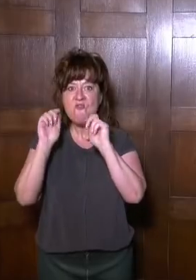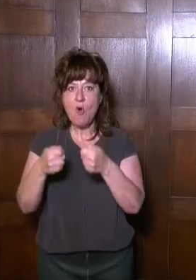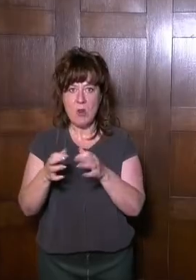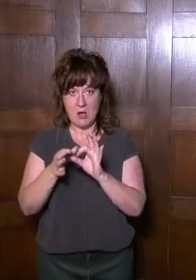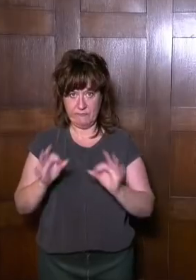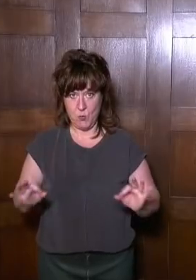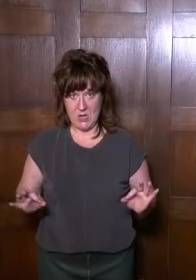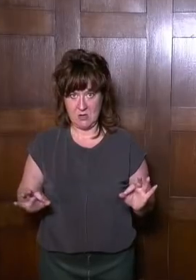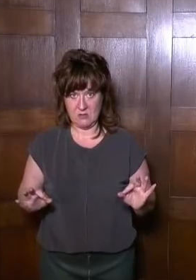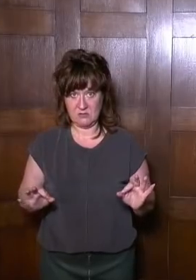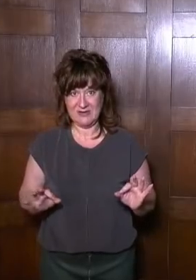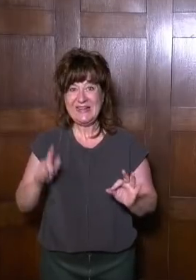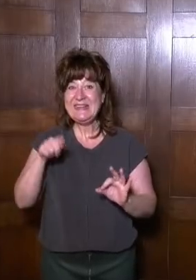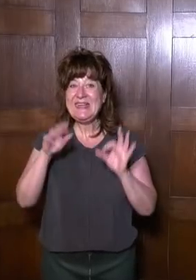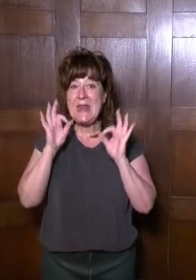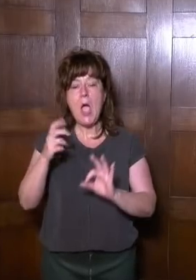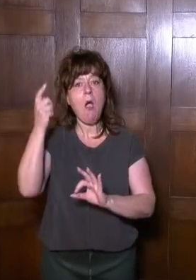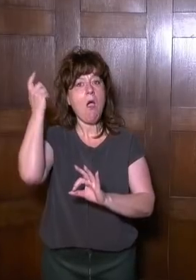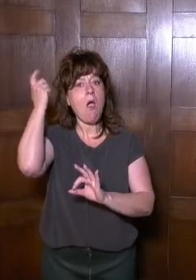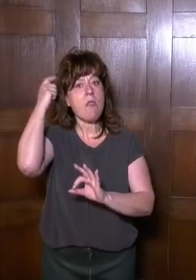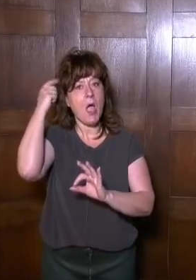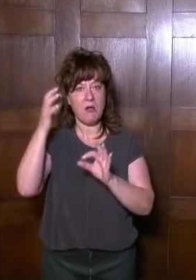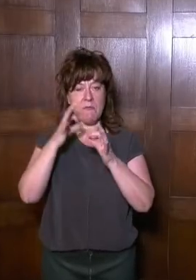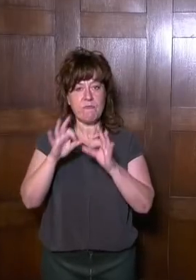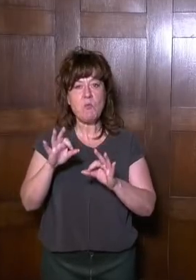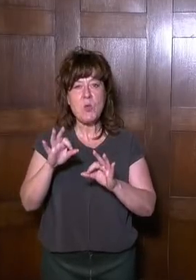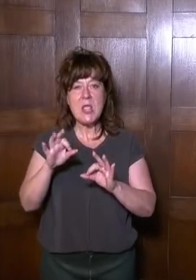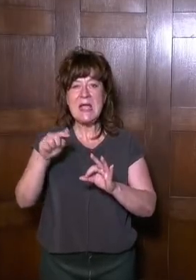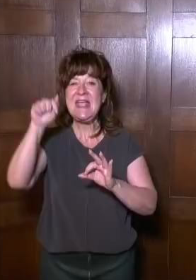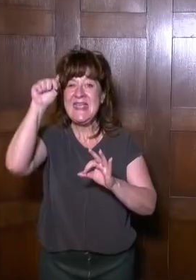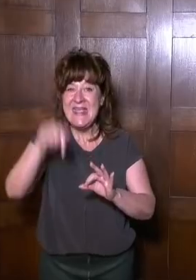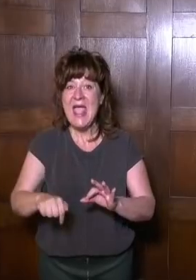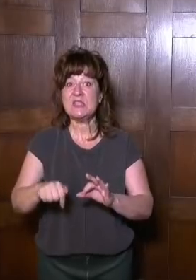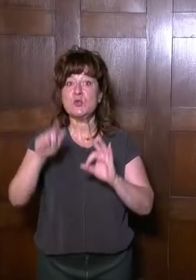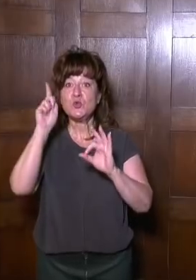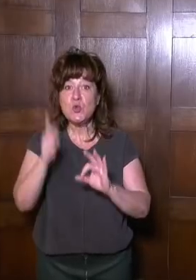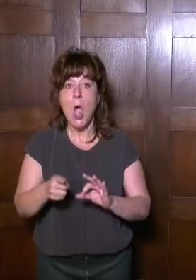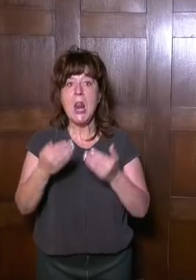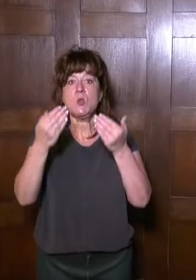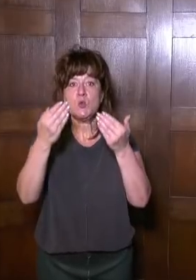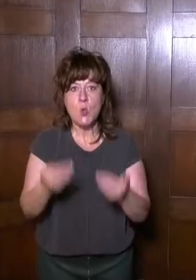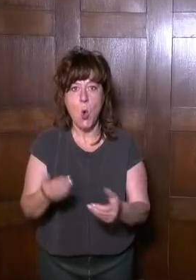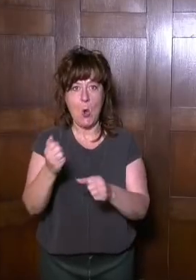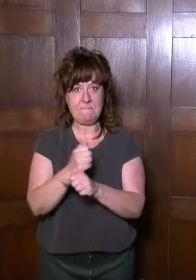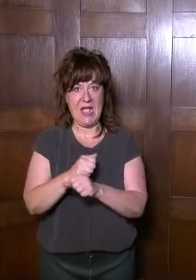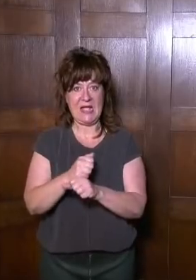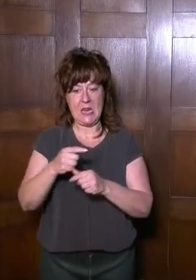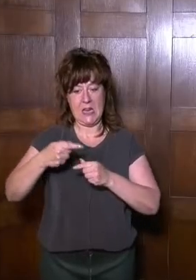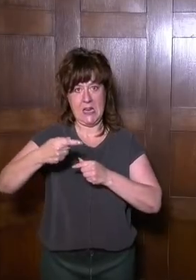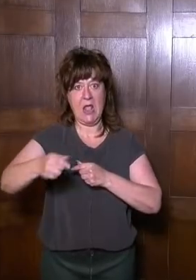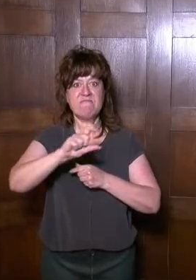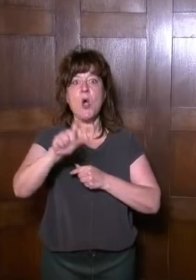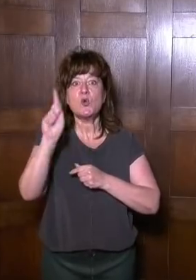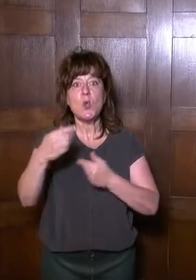formulieren, einen Gedanken zu formulieren, das wäre jetzt zu tun in den nächsten Wochen, im Blick auf